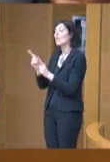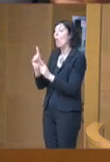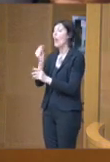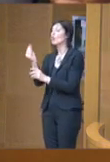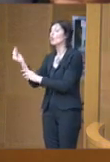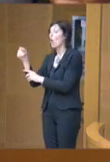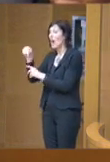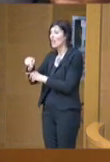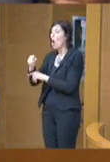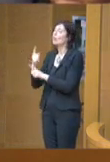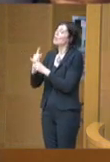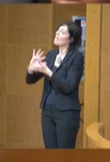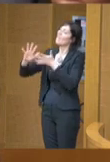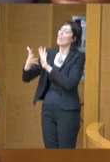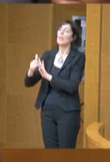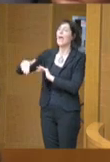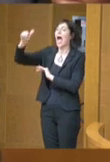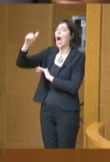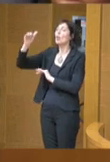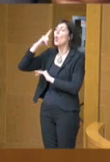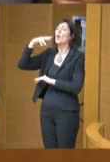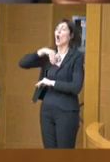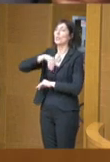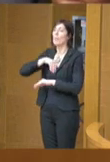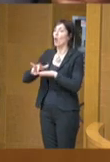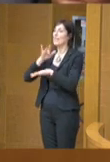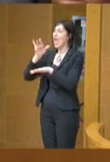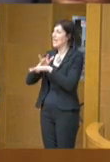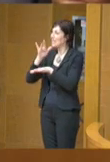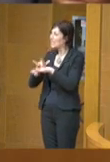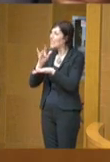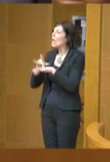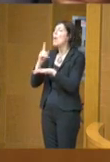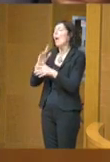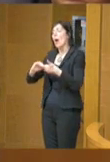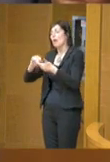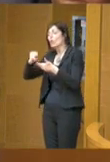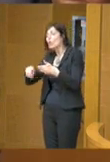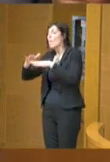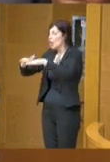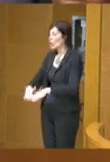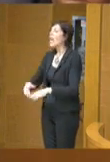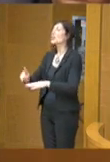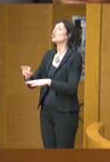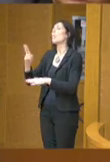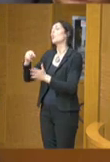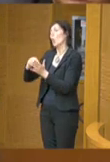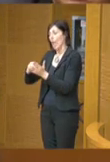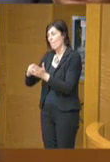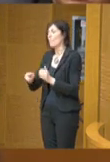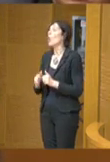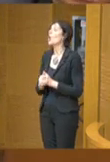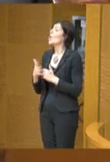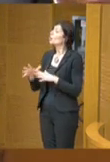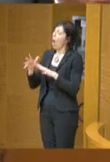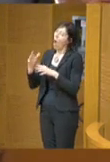oggi in adulti consapevoli e sensibili ai bisogni della società e dei più deboli. Per questo l'associazione promuove da anni